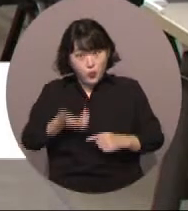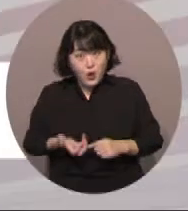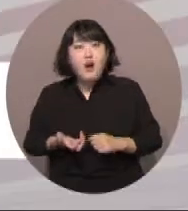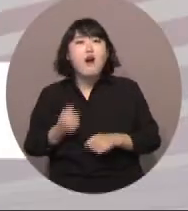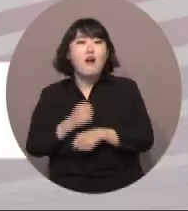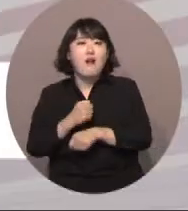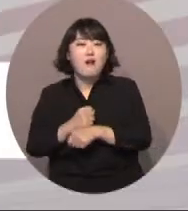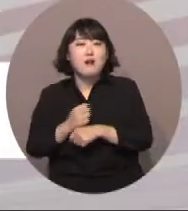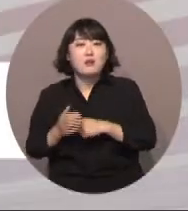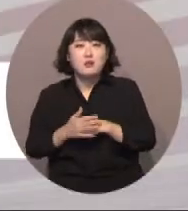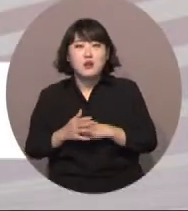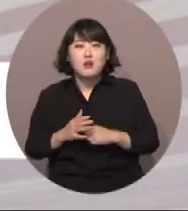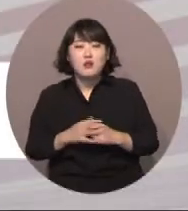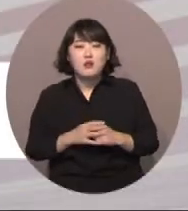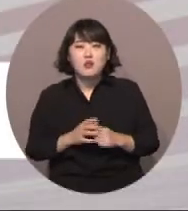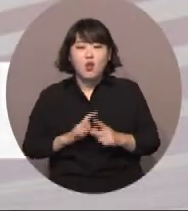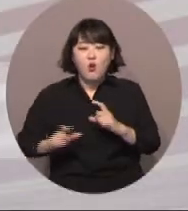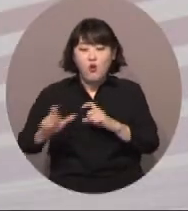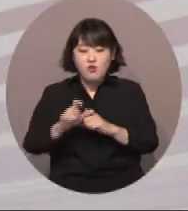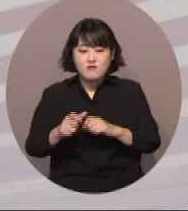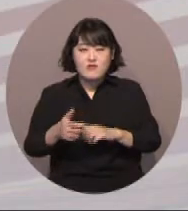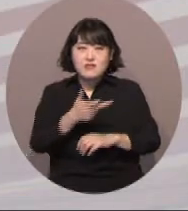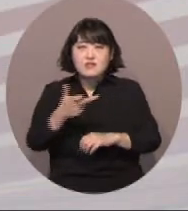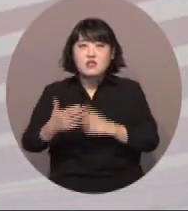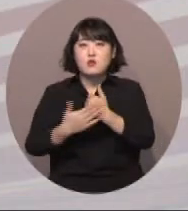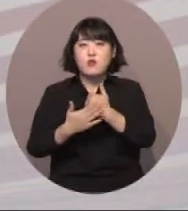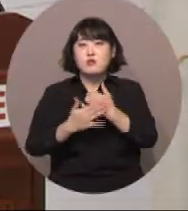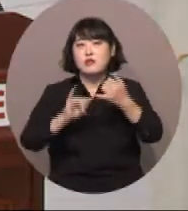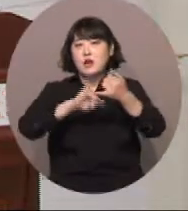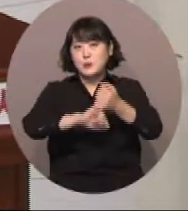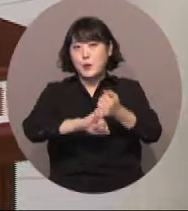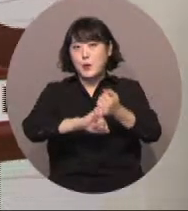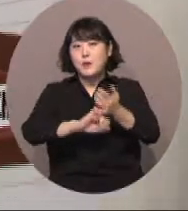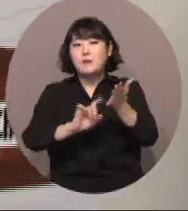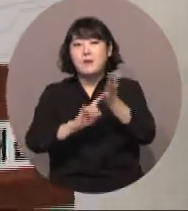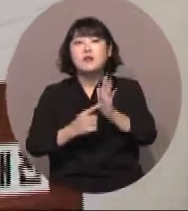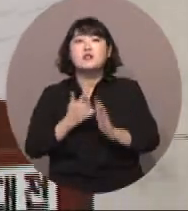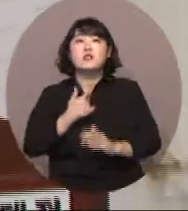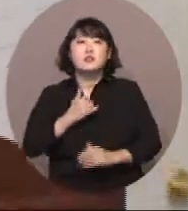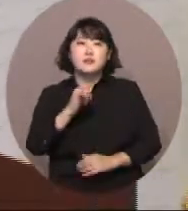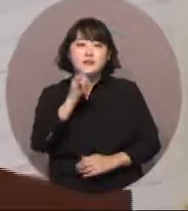대통령과의 통화에서 전폭적인 지원을 약속받았다고 밝힌 바 있습니다.